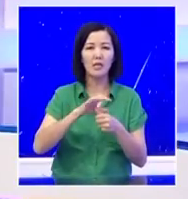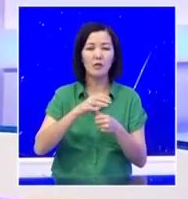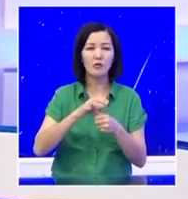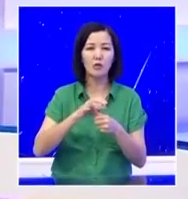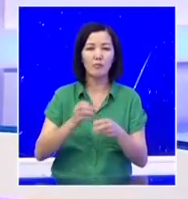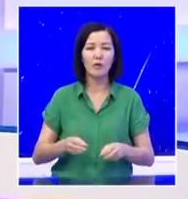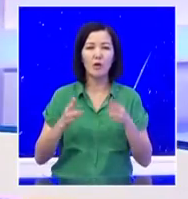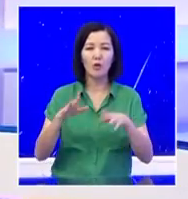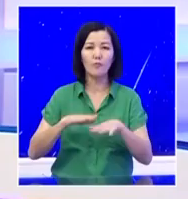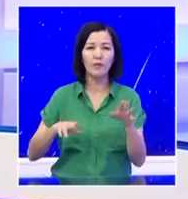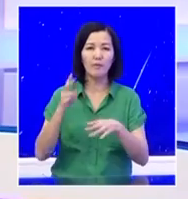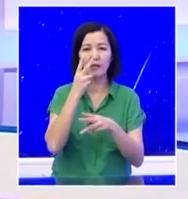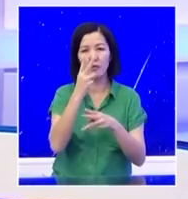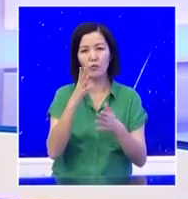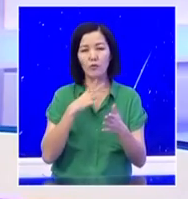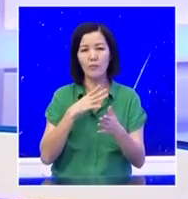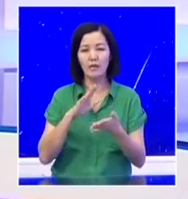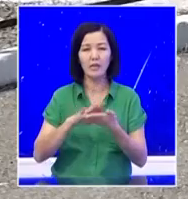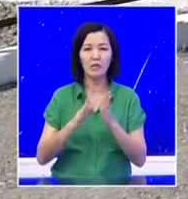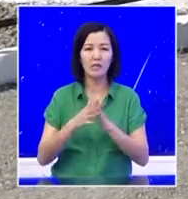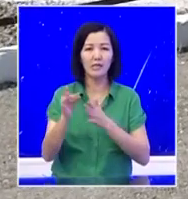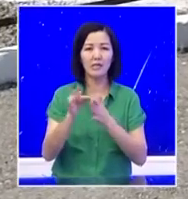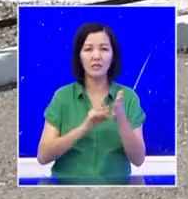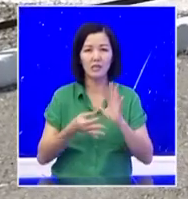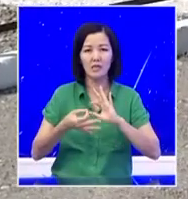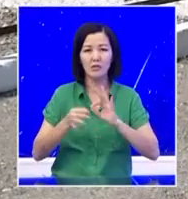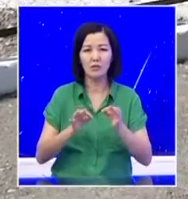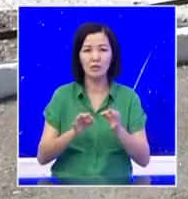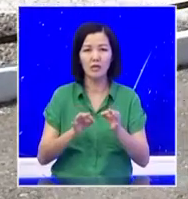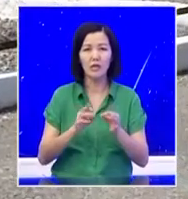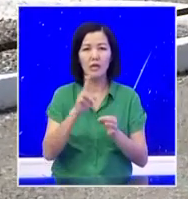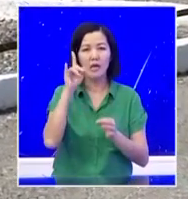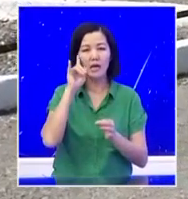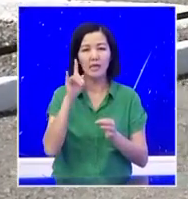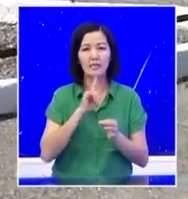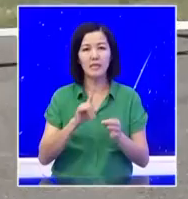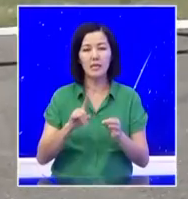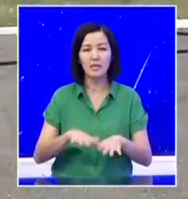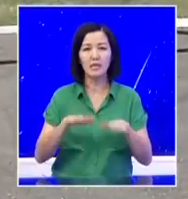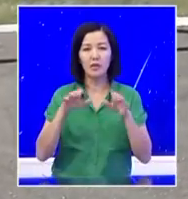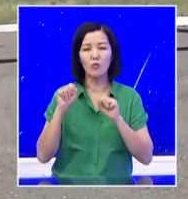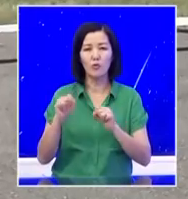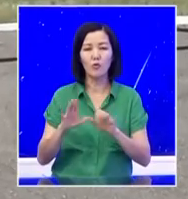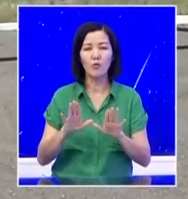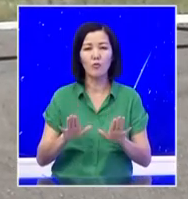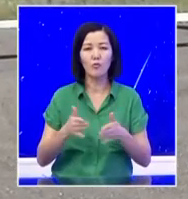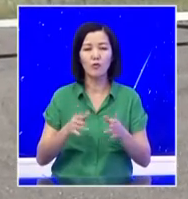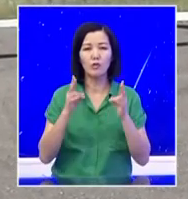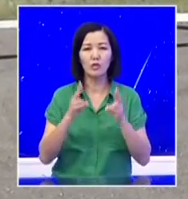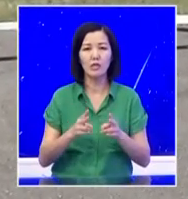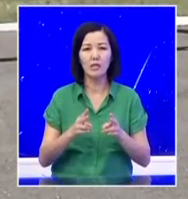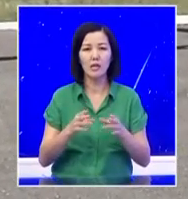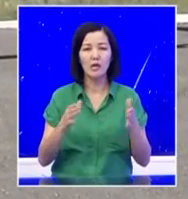аймақтарды аралап қайтты. Жағдайды жете саралау үшін қасына қасселден қорғау және төтенше жағдайлар департаменті өкілдерін